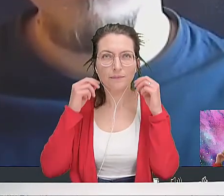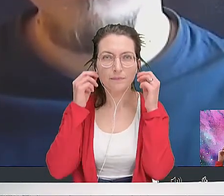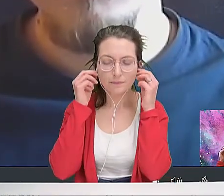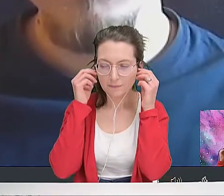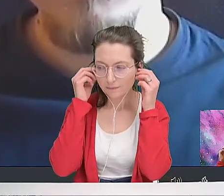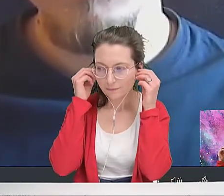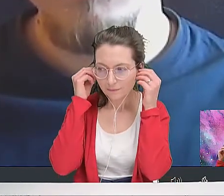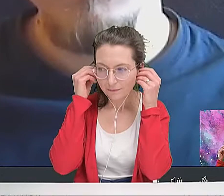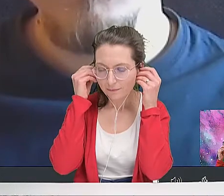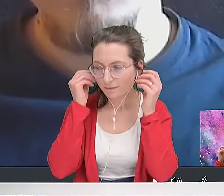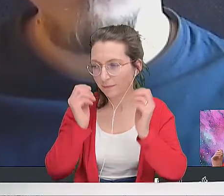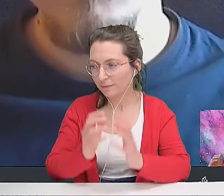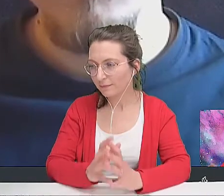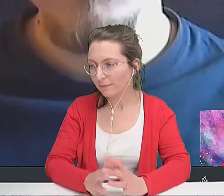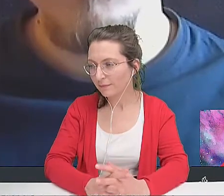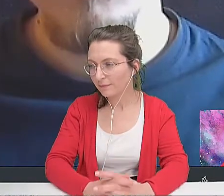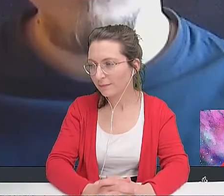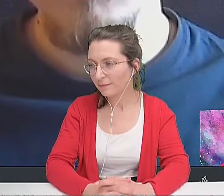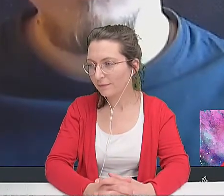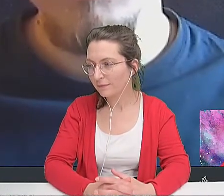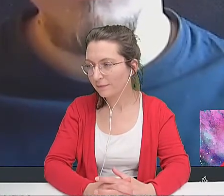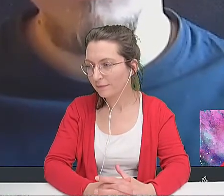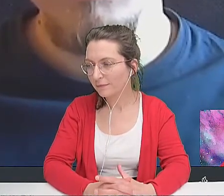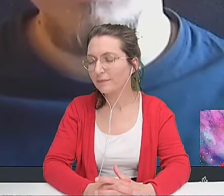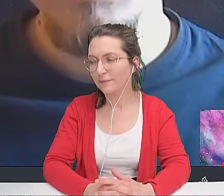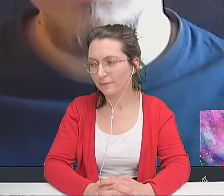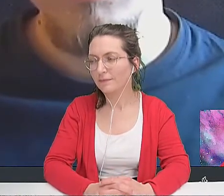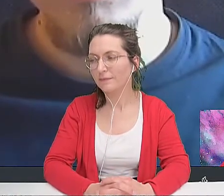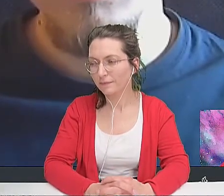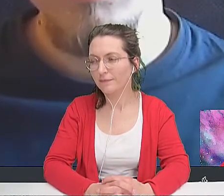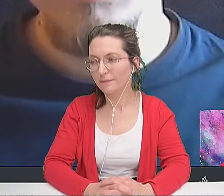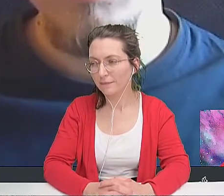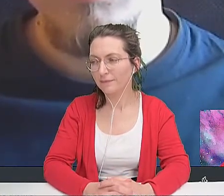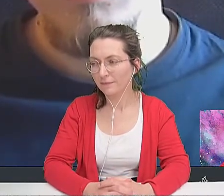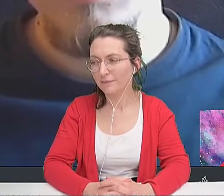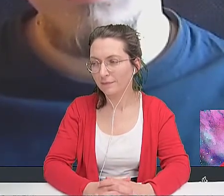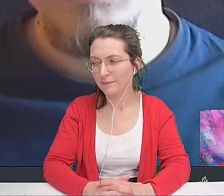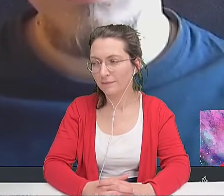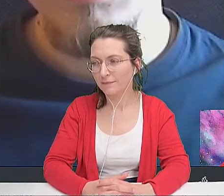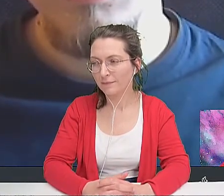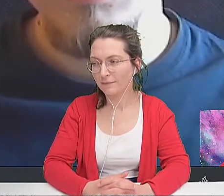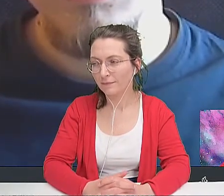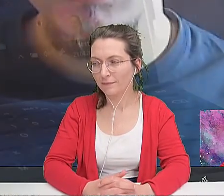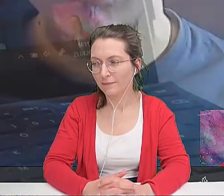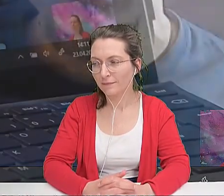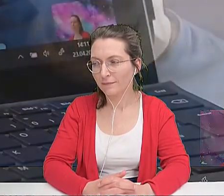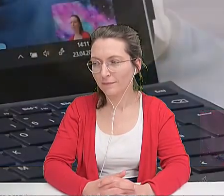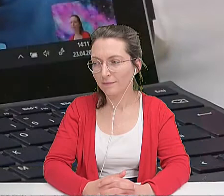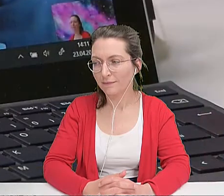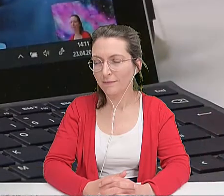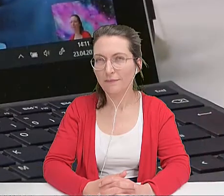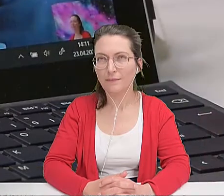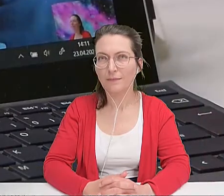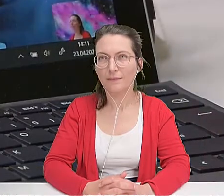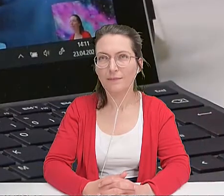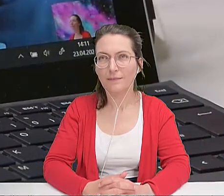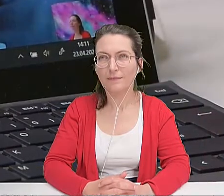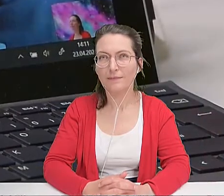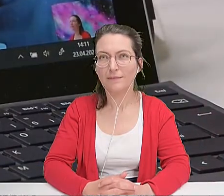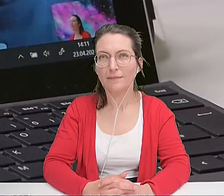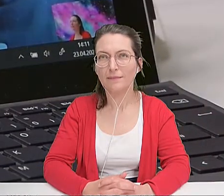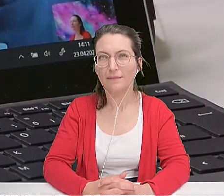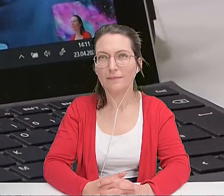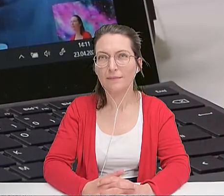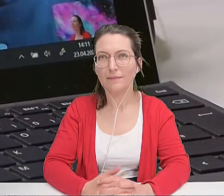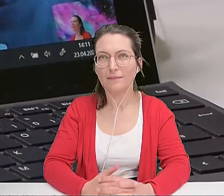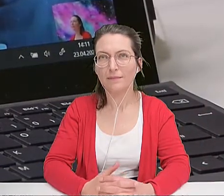aber auch da gab es Interesse sowohl aus der Oberstufe als auch aus der Grundschule. Und dann haben wir gesagt, naja, why not? Ne, dann machen wir das doch